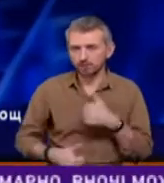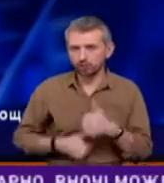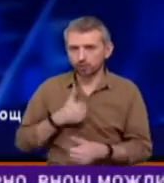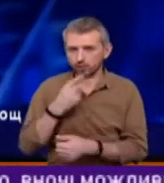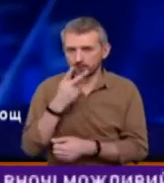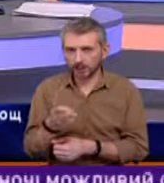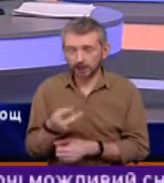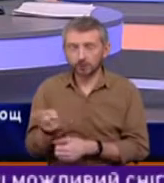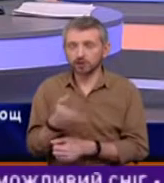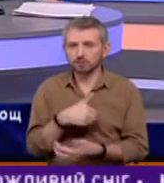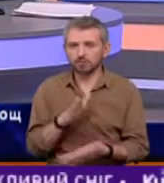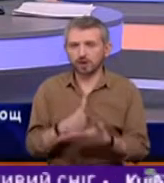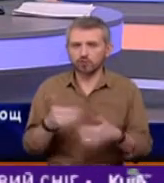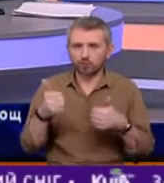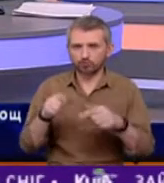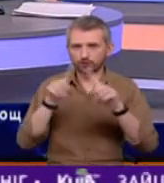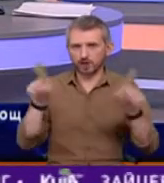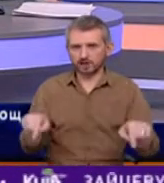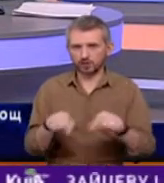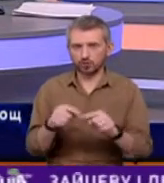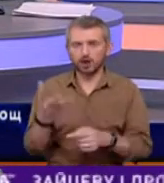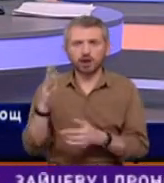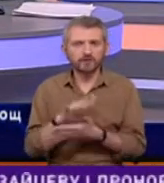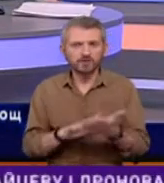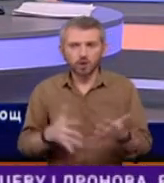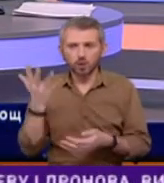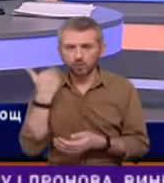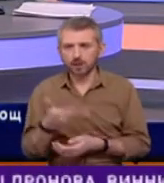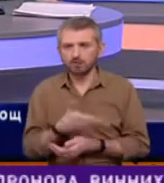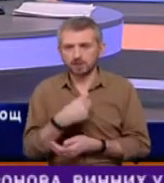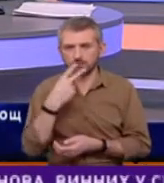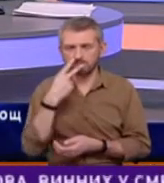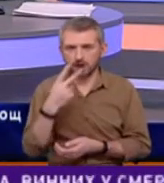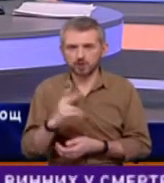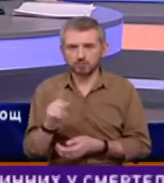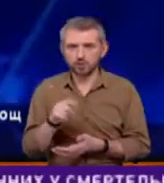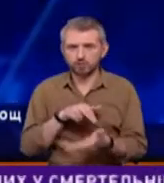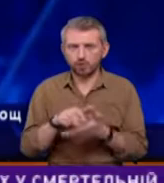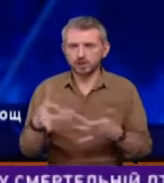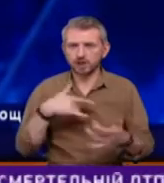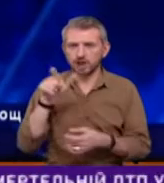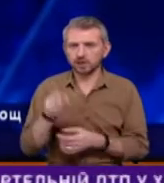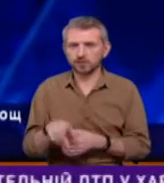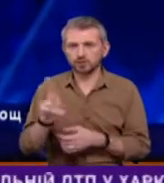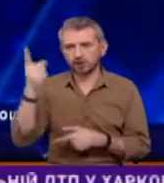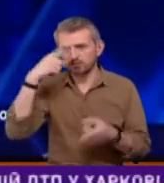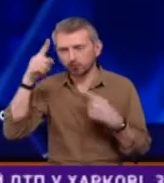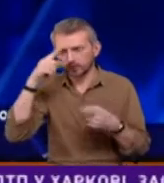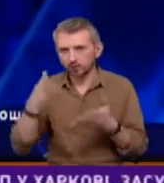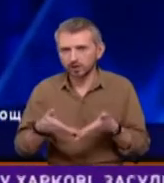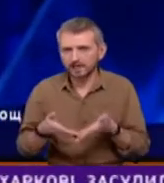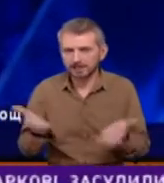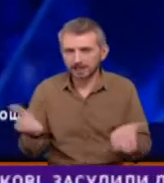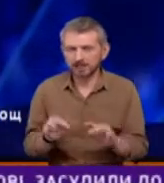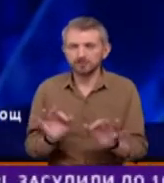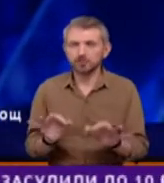виглядав, тоді ми маємо хорошу картинку. Вибачте мене, коли ми бачимо, що виходить артист, який імпровізує на сцені, звичайно,